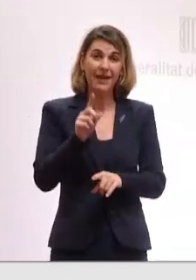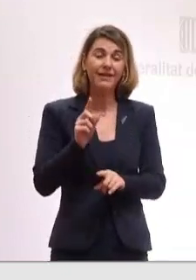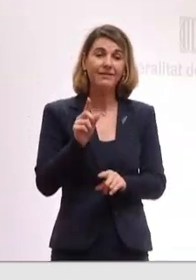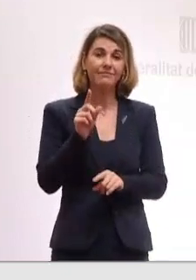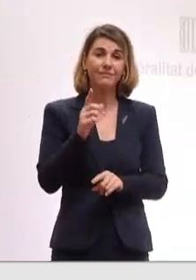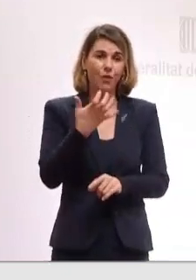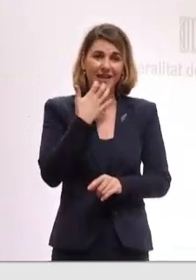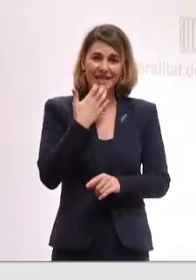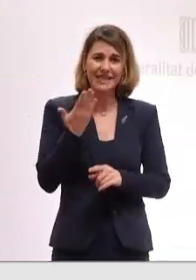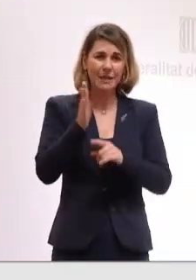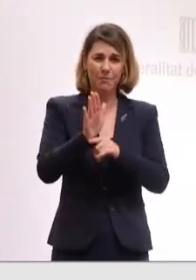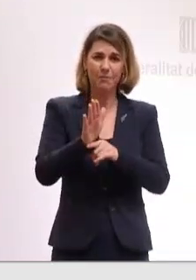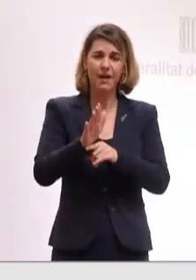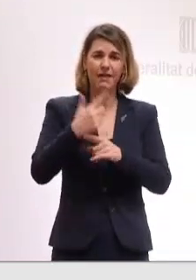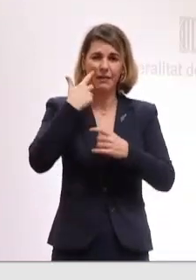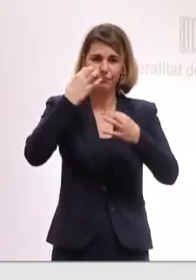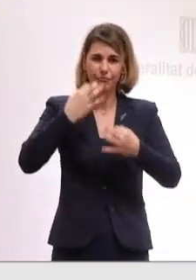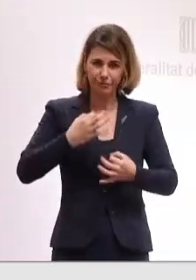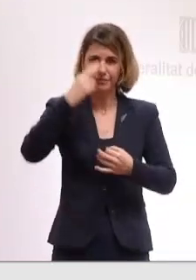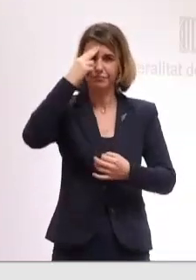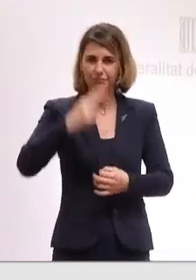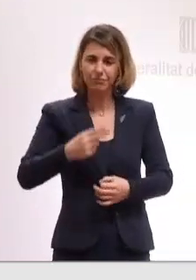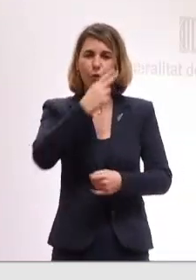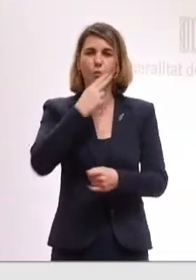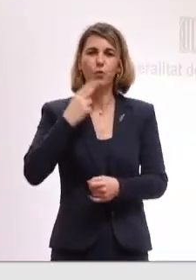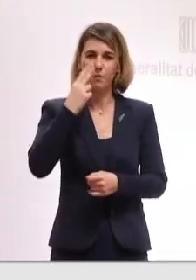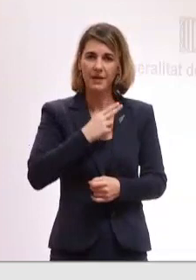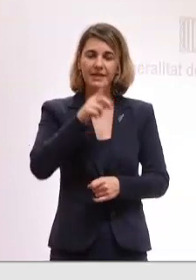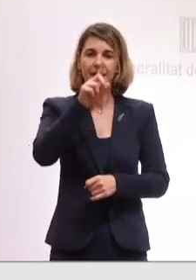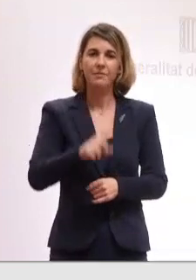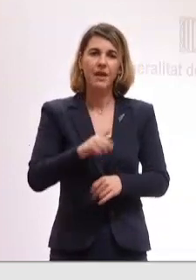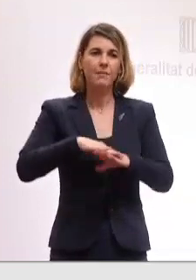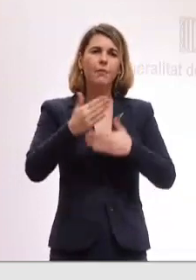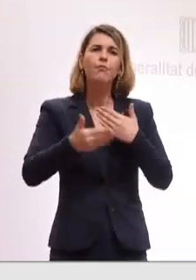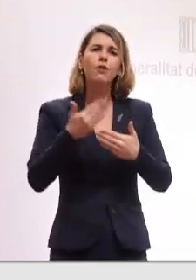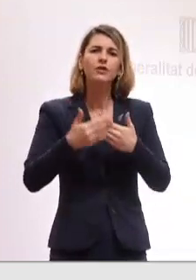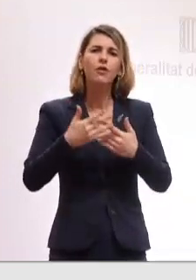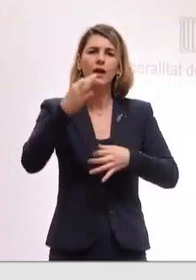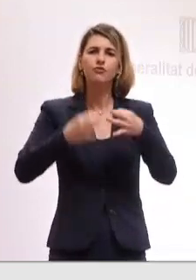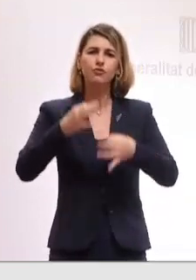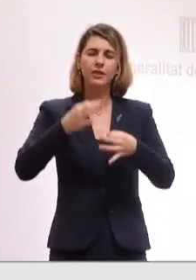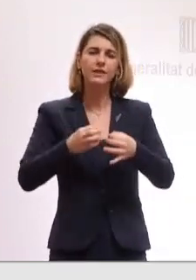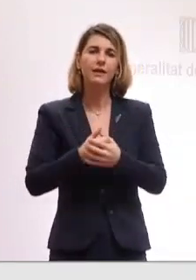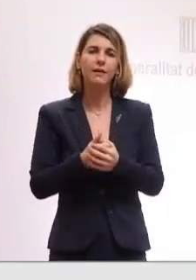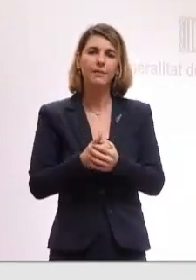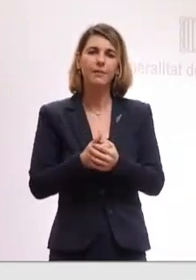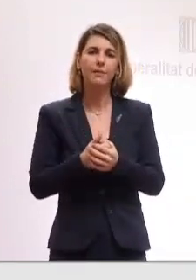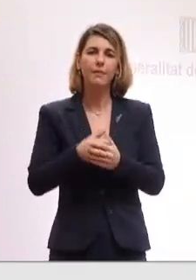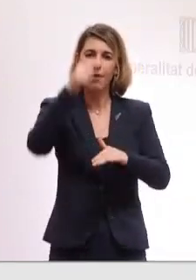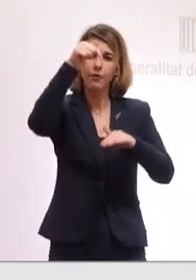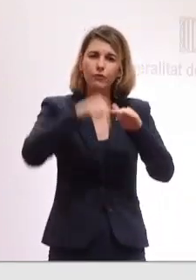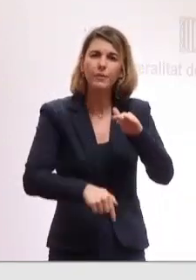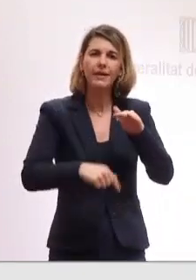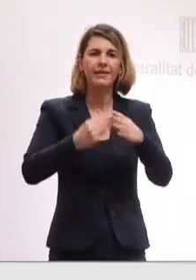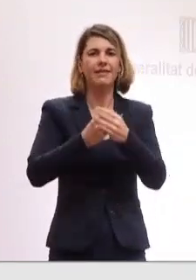un exemple de rigor, d'integritat, de compromís en vincular modernització de la justícia amb